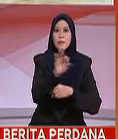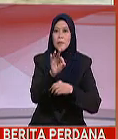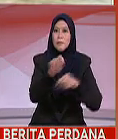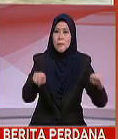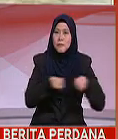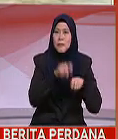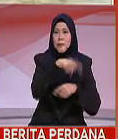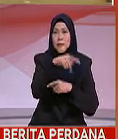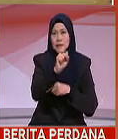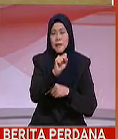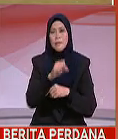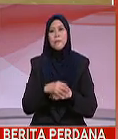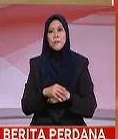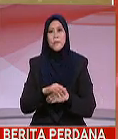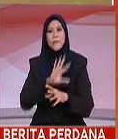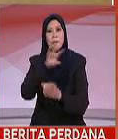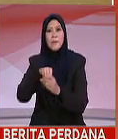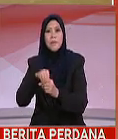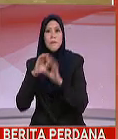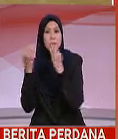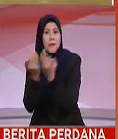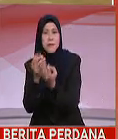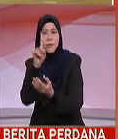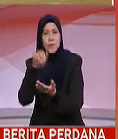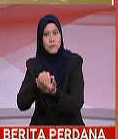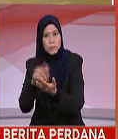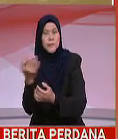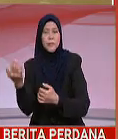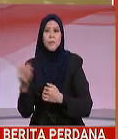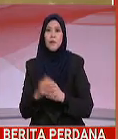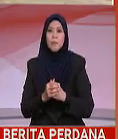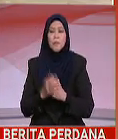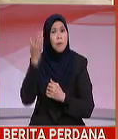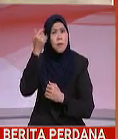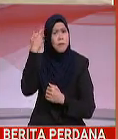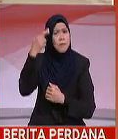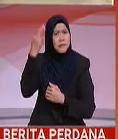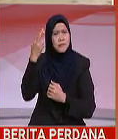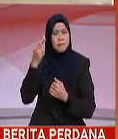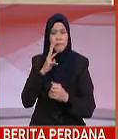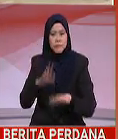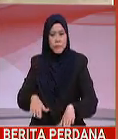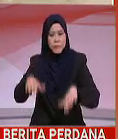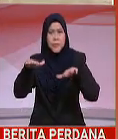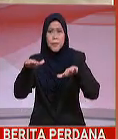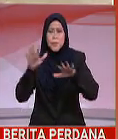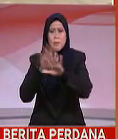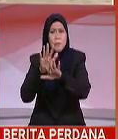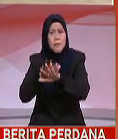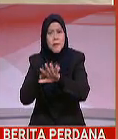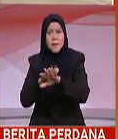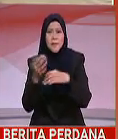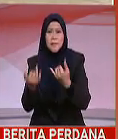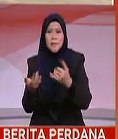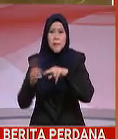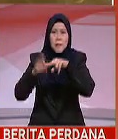melibatkan 2,469 keluarga. Dan untuk yang faktor yang menyebabkan penduduk yang terjejas meningkat begitu ramai pada waktu